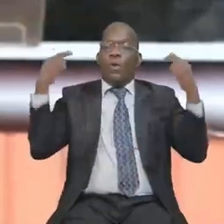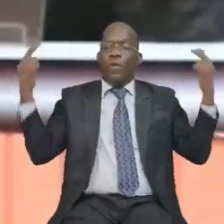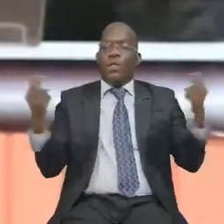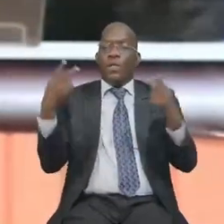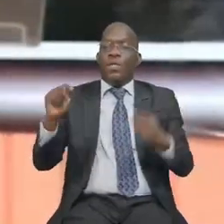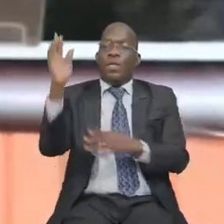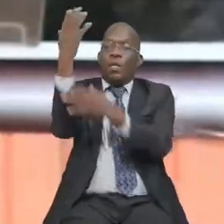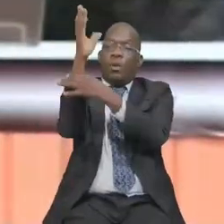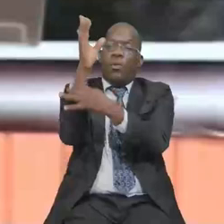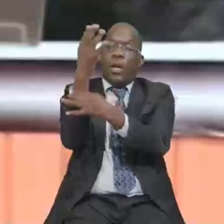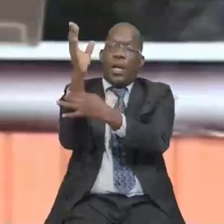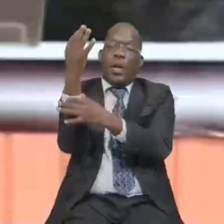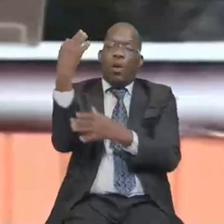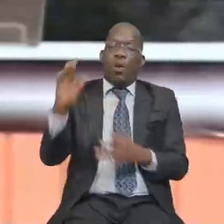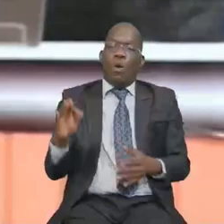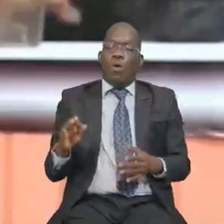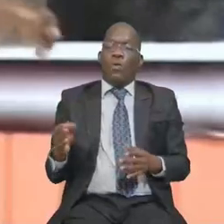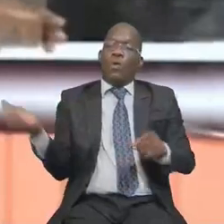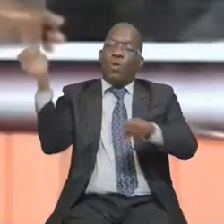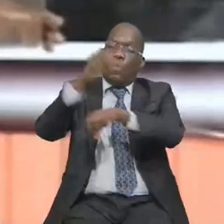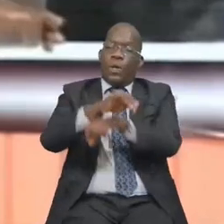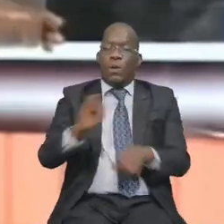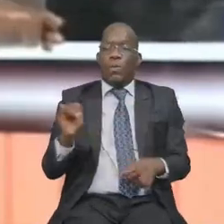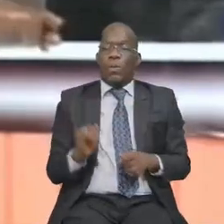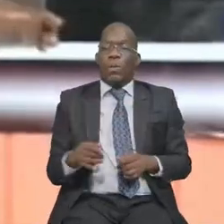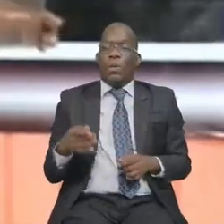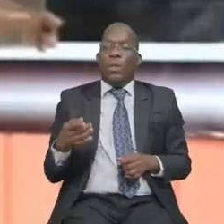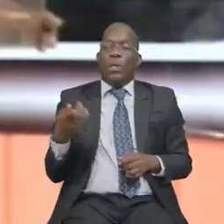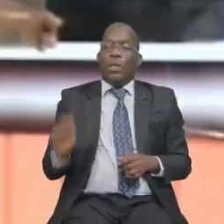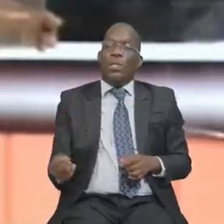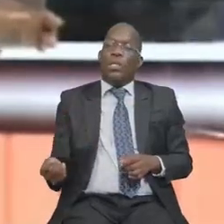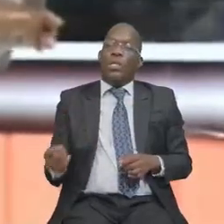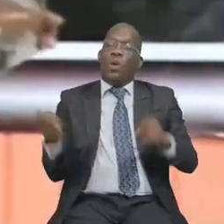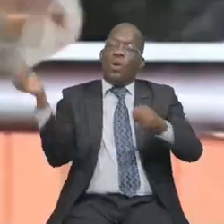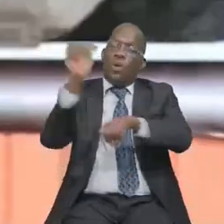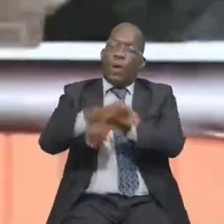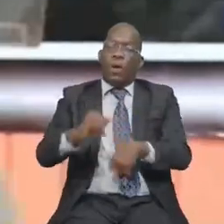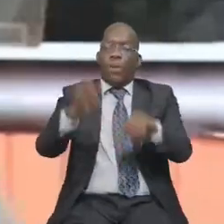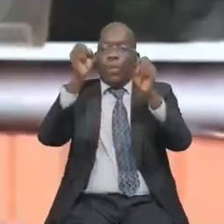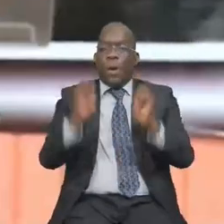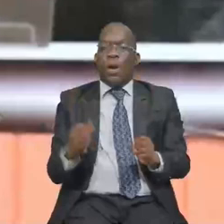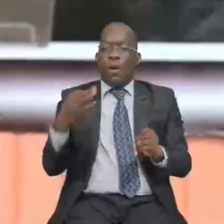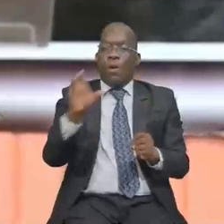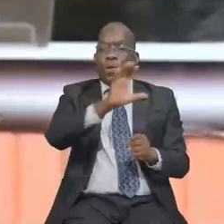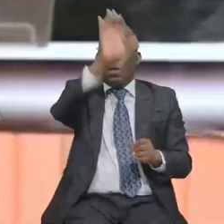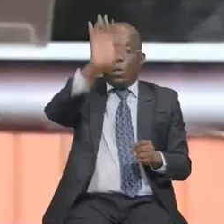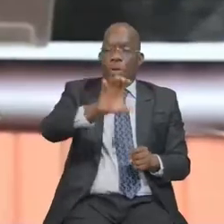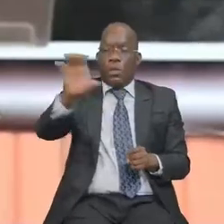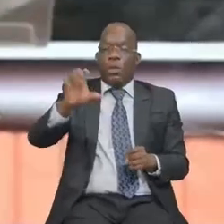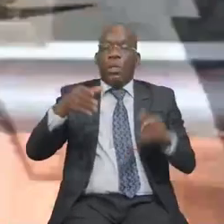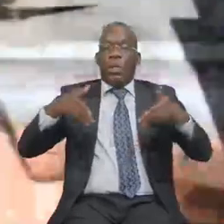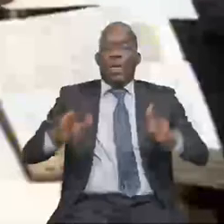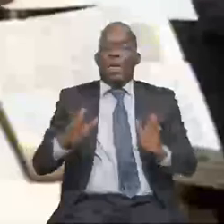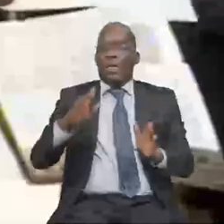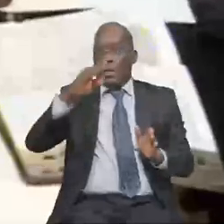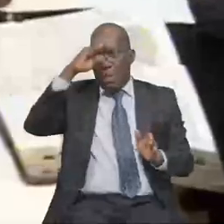bannière de la victoire, la puissance triomphante de la croix, qu'ils sachent que cette